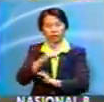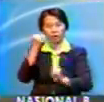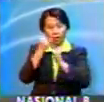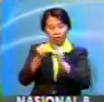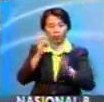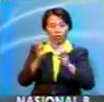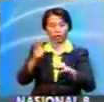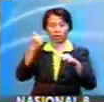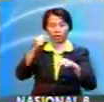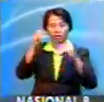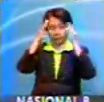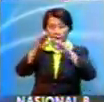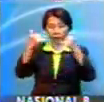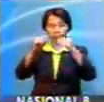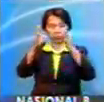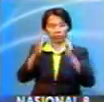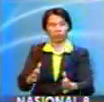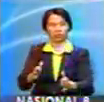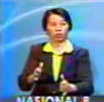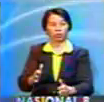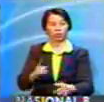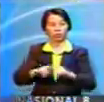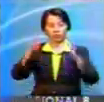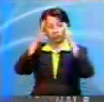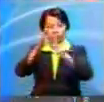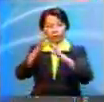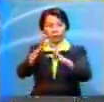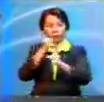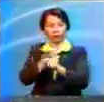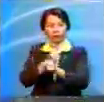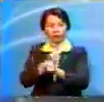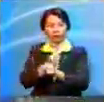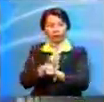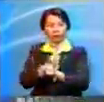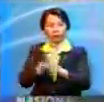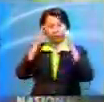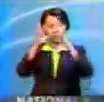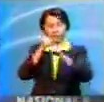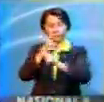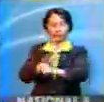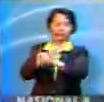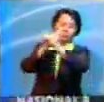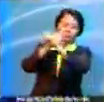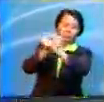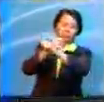Akhirnya walaupun Pahang main 10 orang, Pahang dapat Tok Gajah dapat